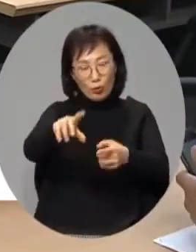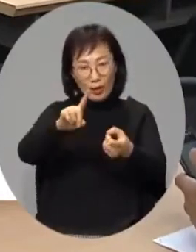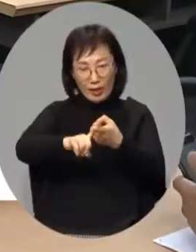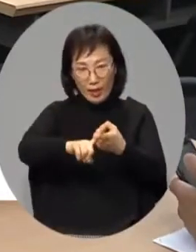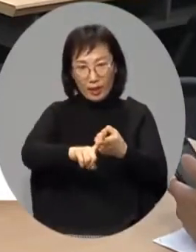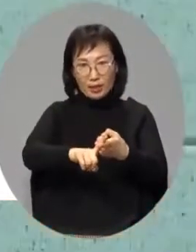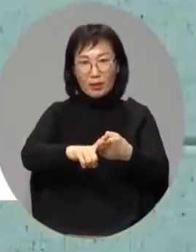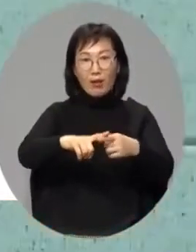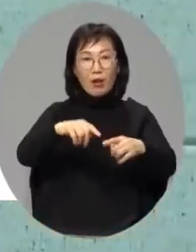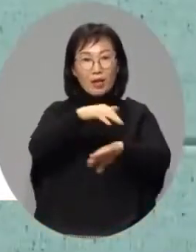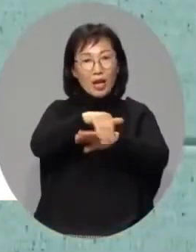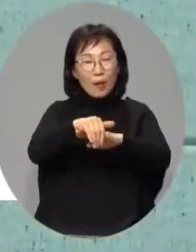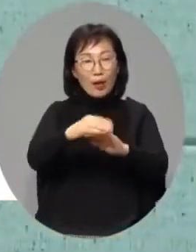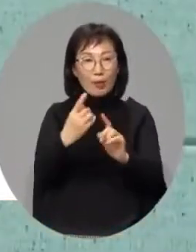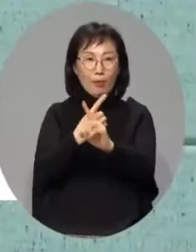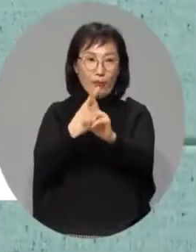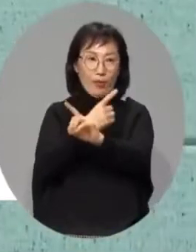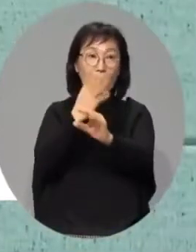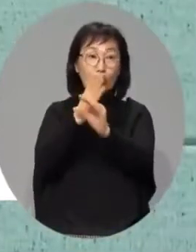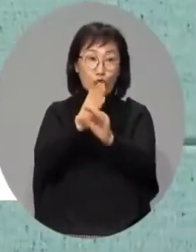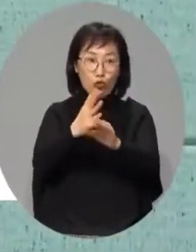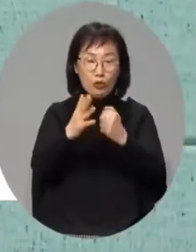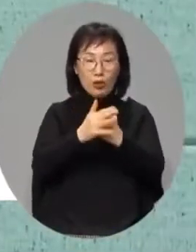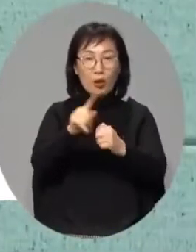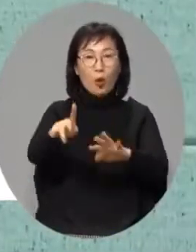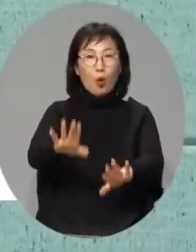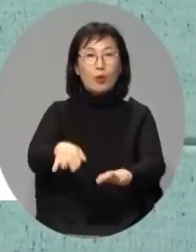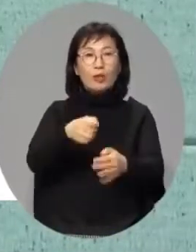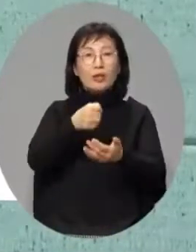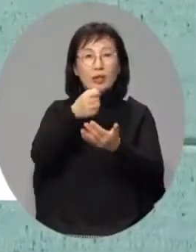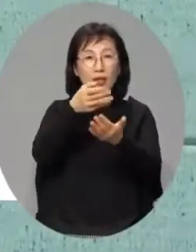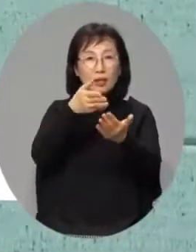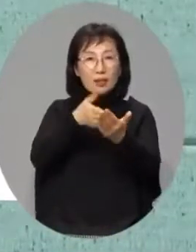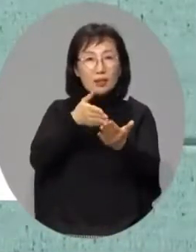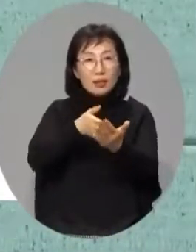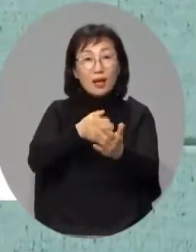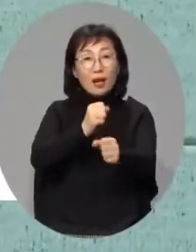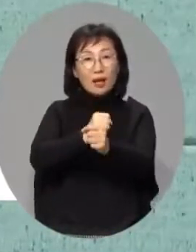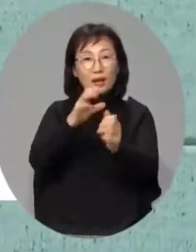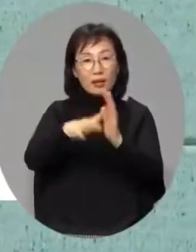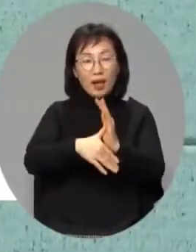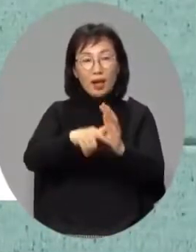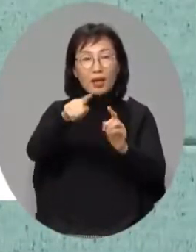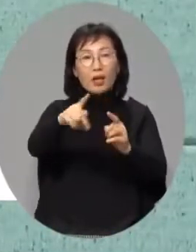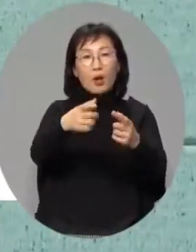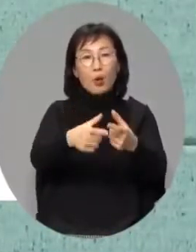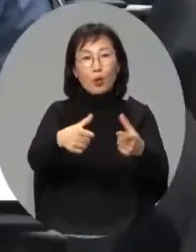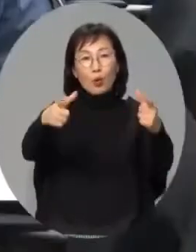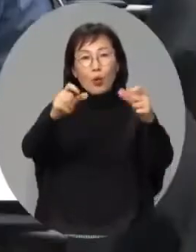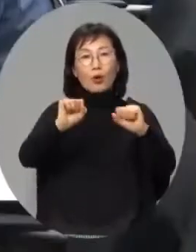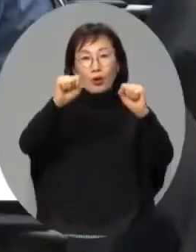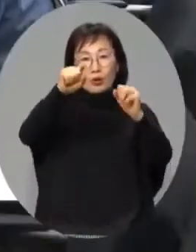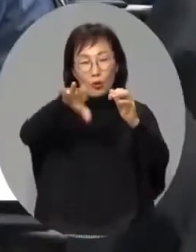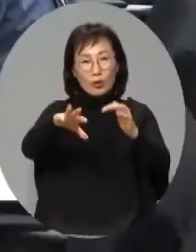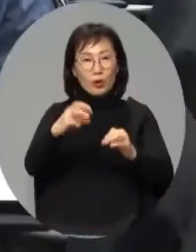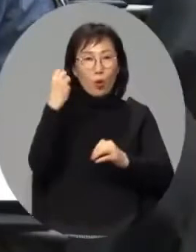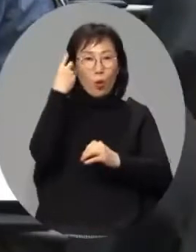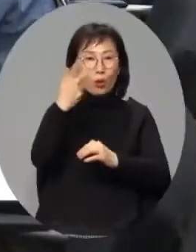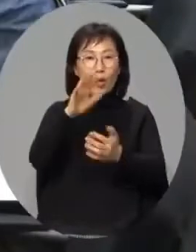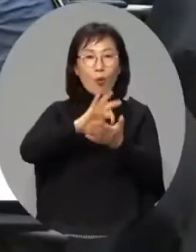선언한 임정혁 전환 조 군수는 오늘 기자회견 되서 종합경기장 부재를 호텔과 백화점 으로 활용하기